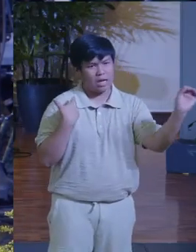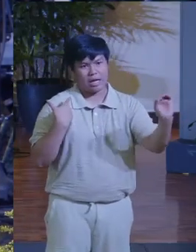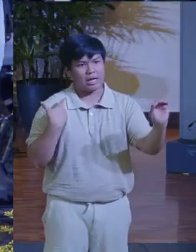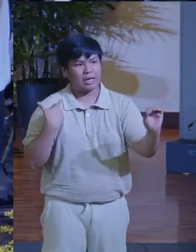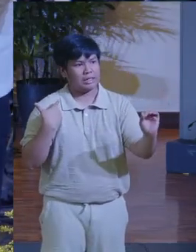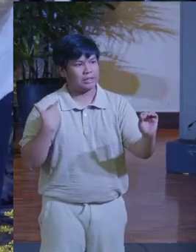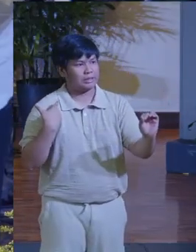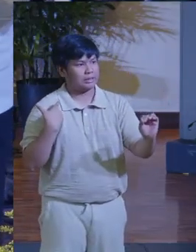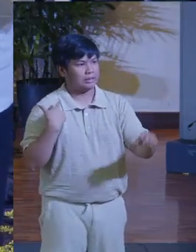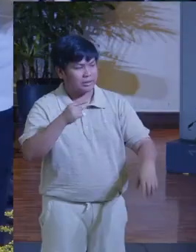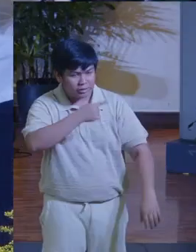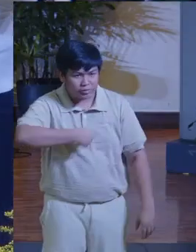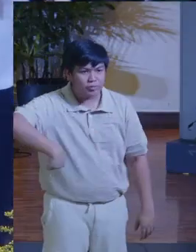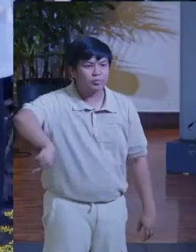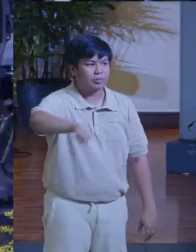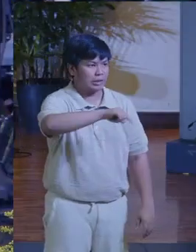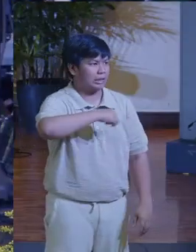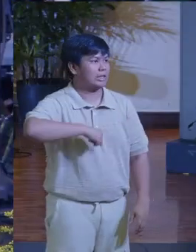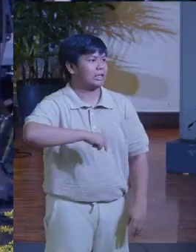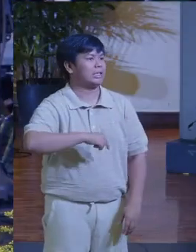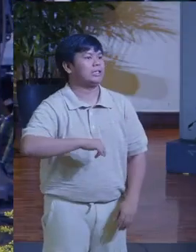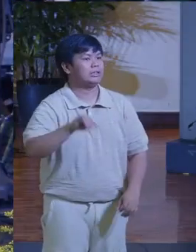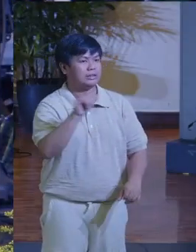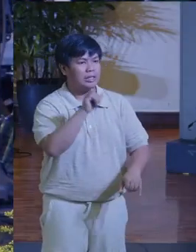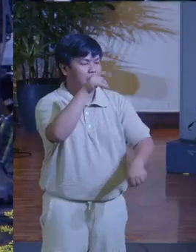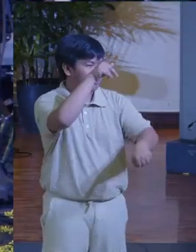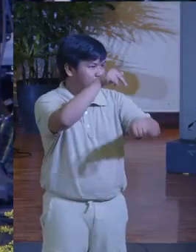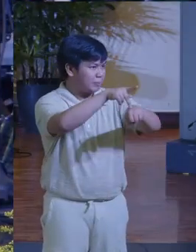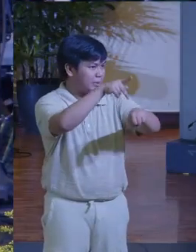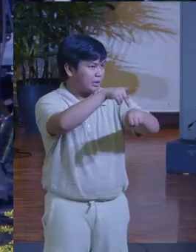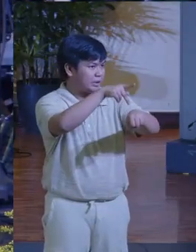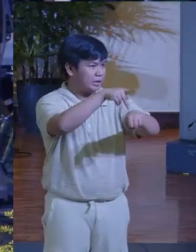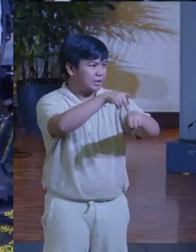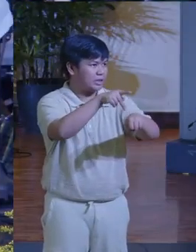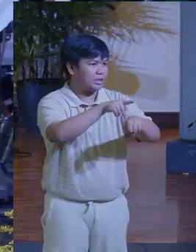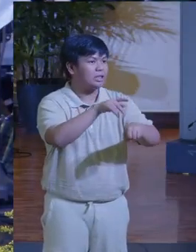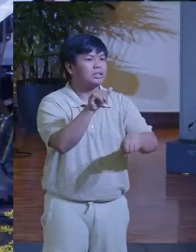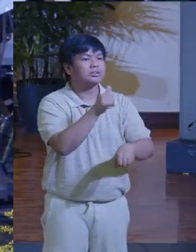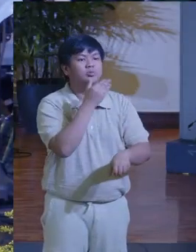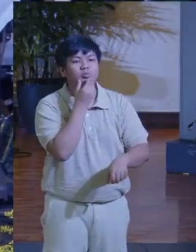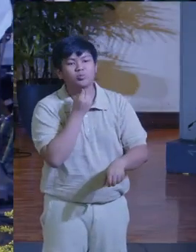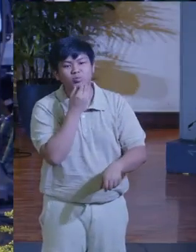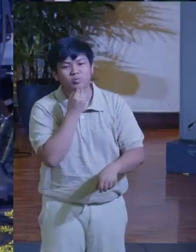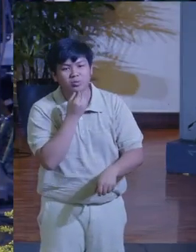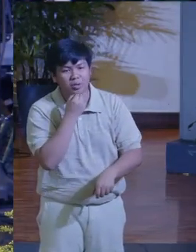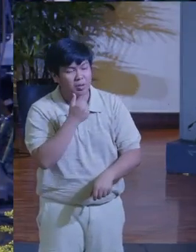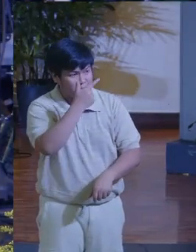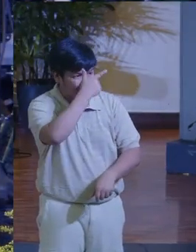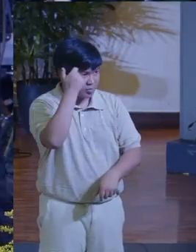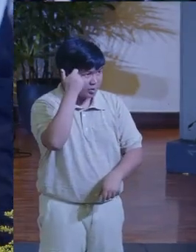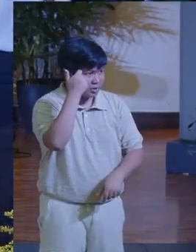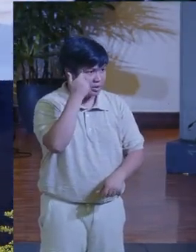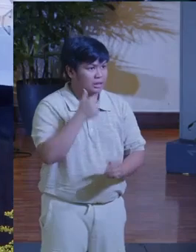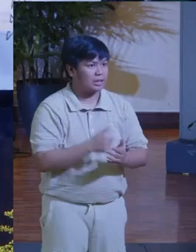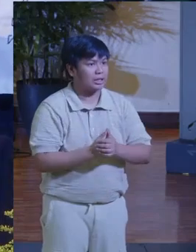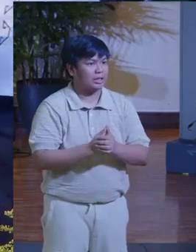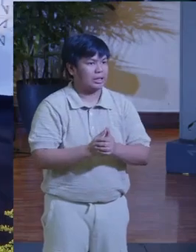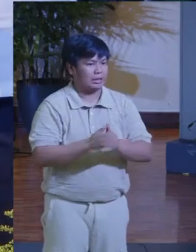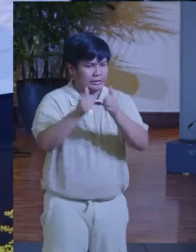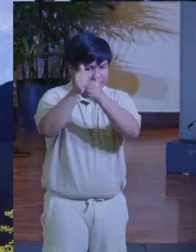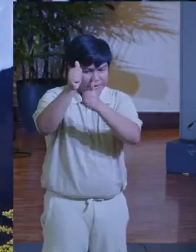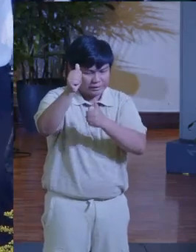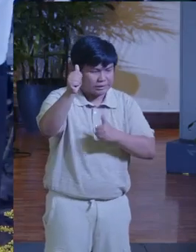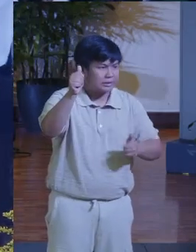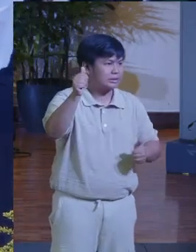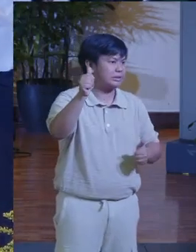Para tayong carnal, pareho ni Pedro, para siyang Judaizer, dahil he pulled back from